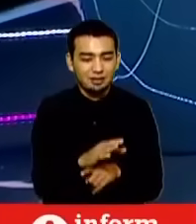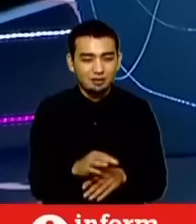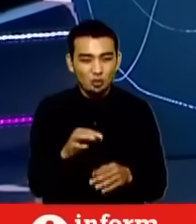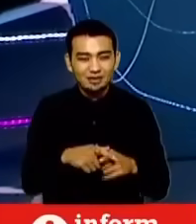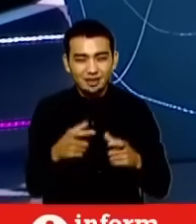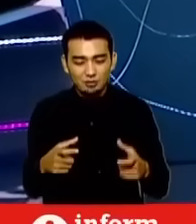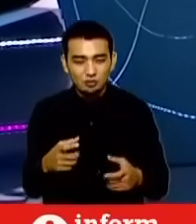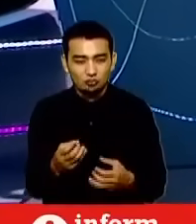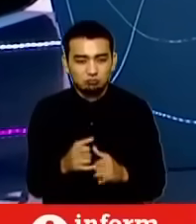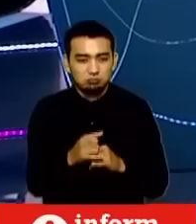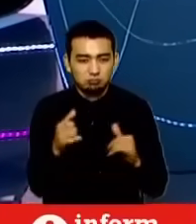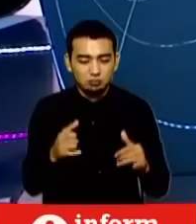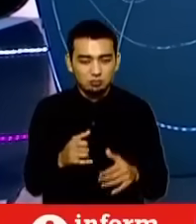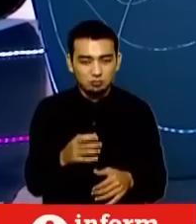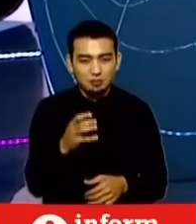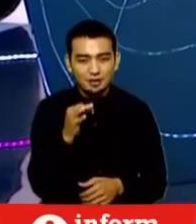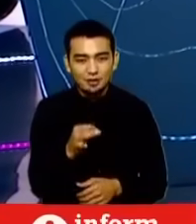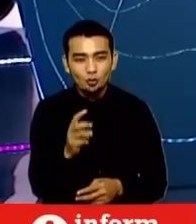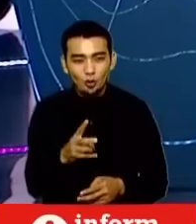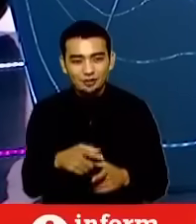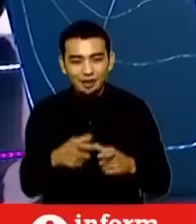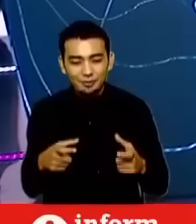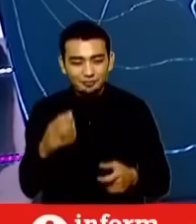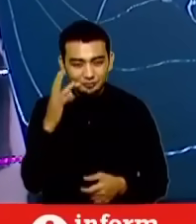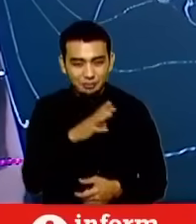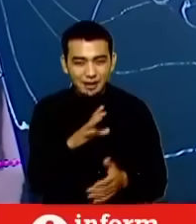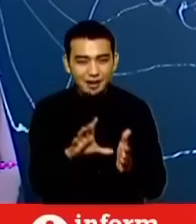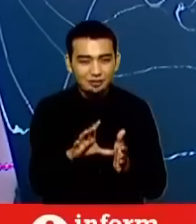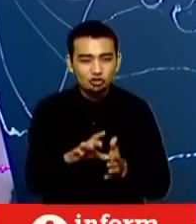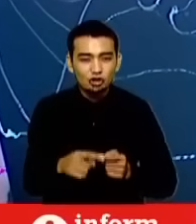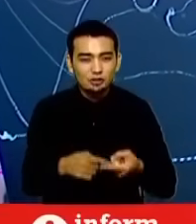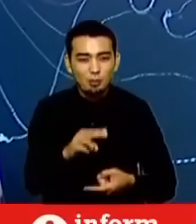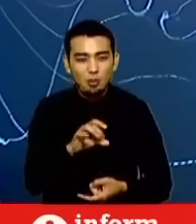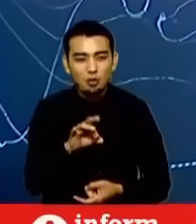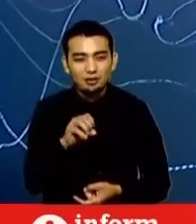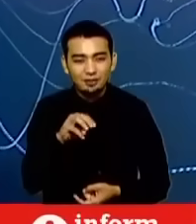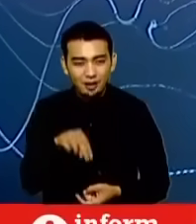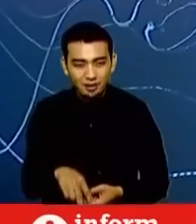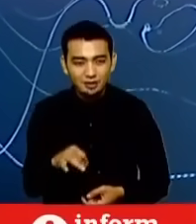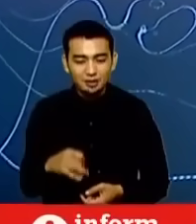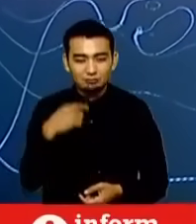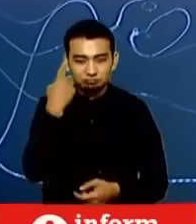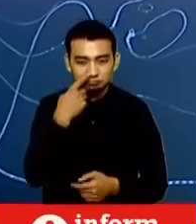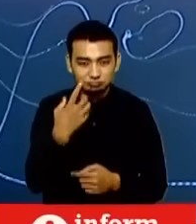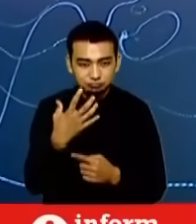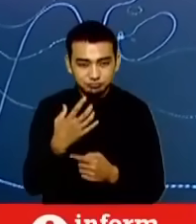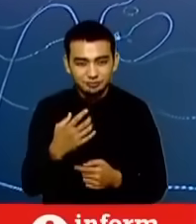артып отыр. Әрі сынақ тапсырғалы отырған кандидат электрондық үкімет порталы арқылы биометриялық